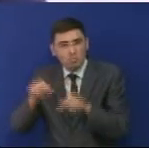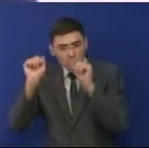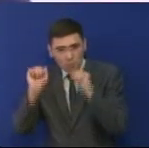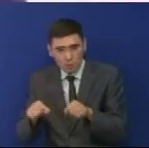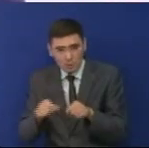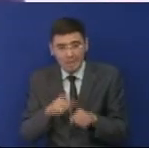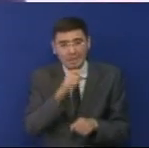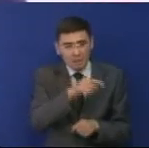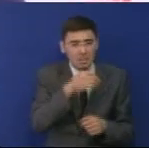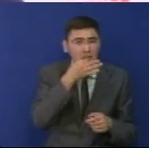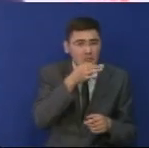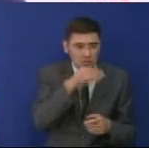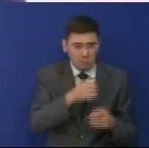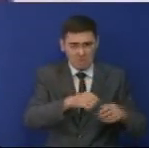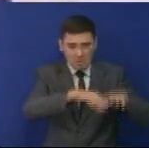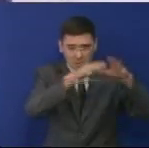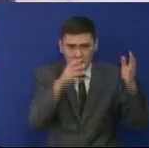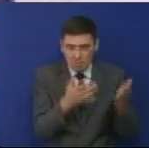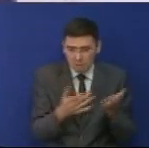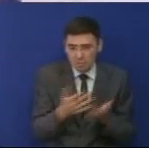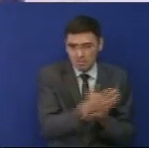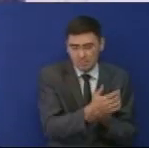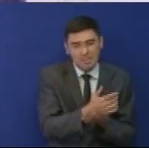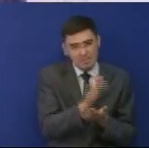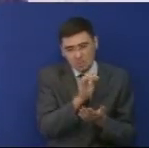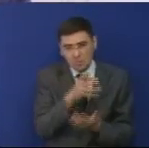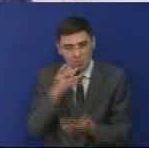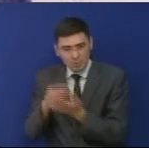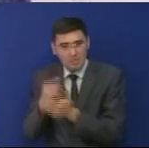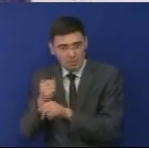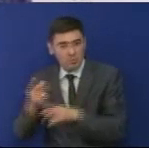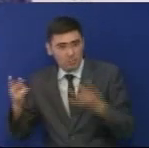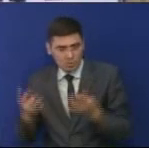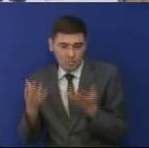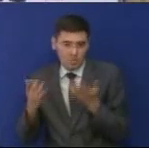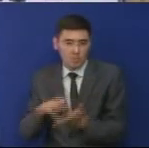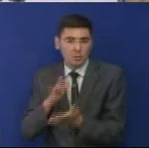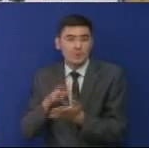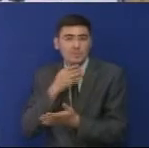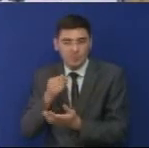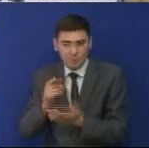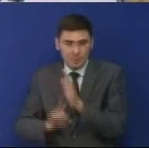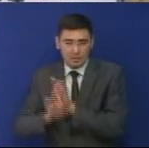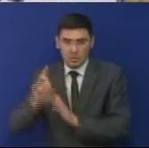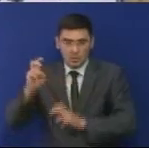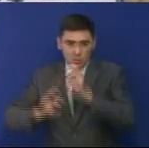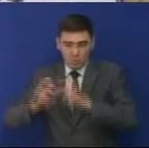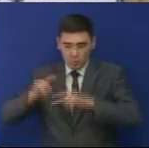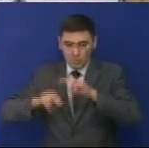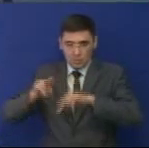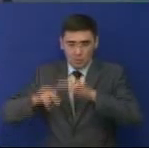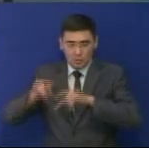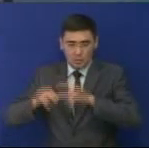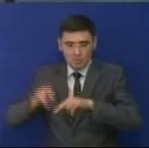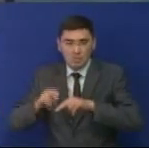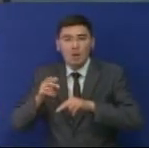не сырье, а готовые продукты. На территории бывшего предприятия Семису начато строительство маслоэкстракционного завода проектной